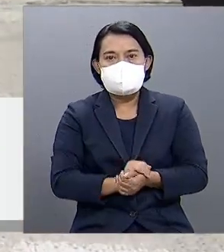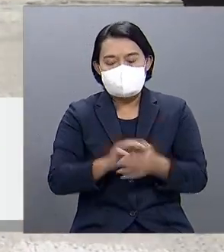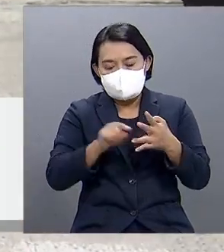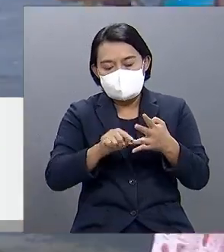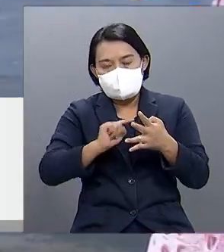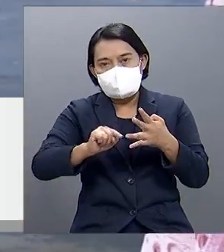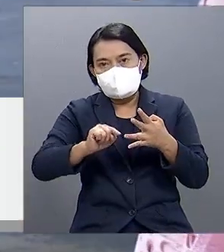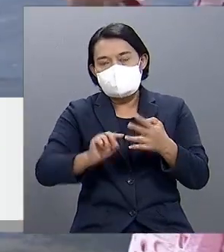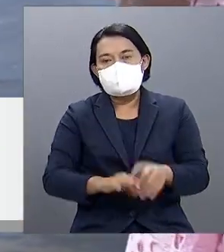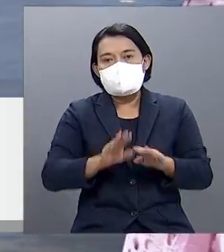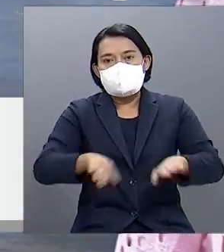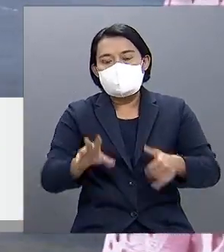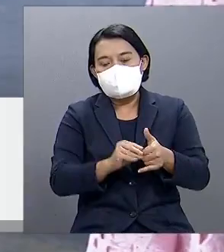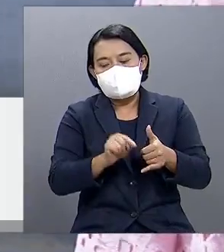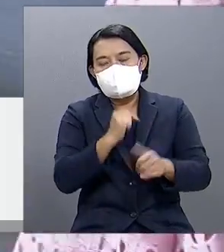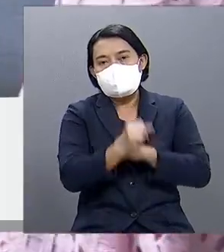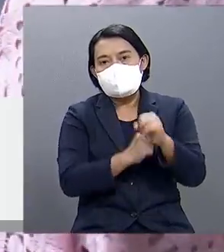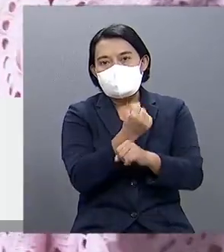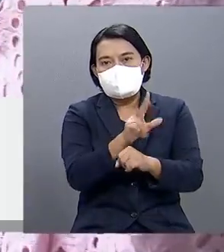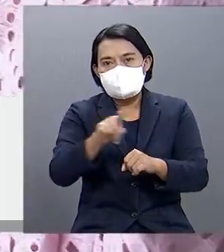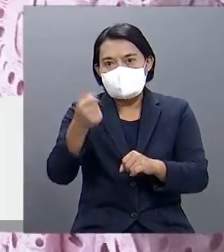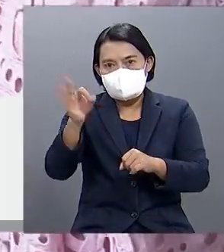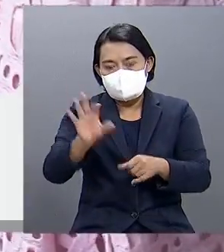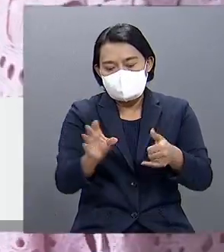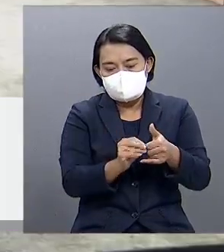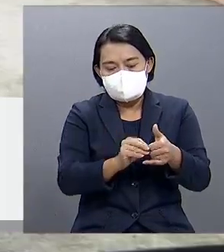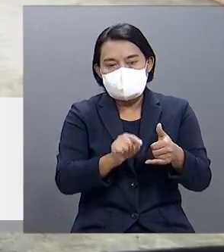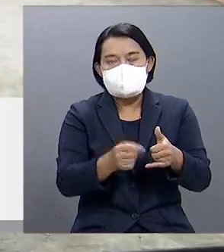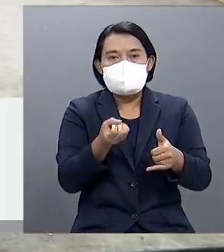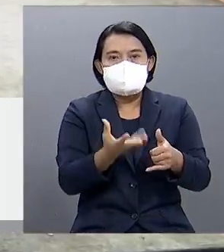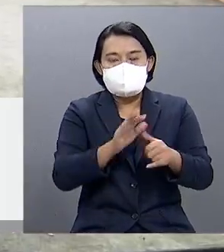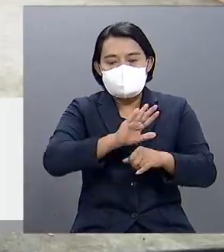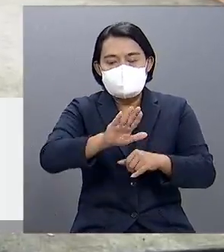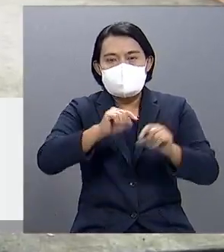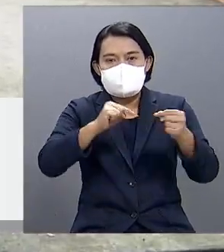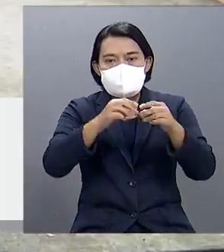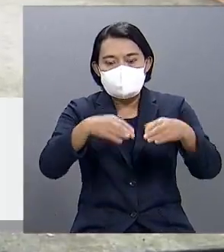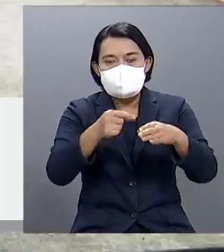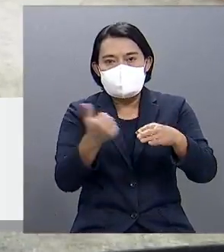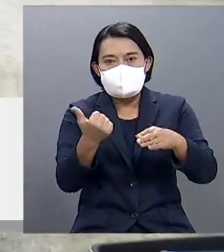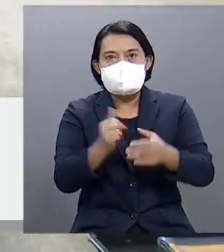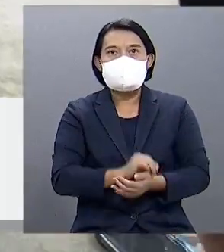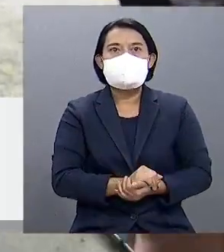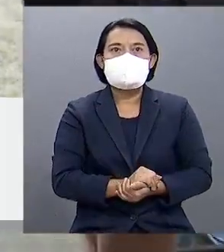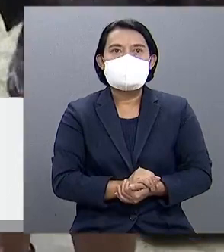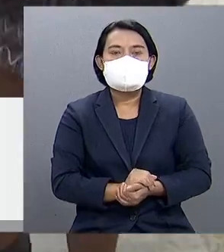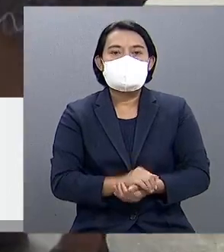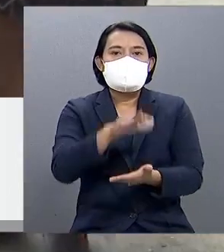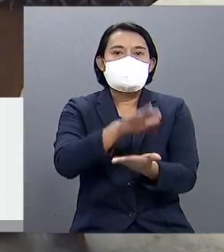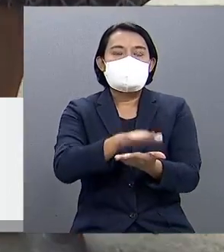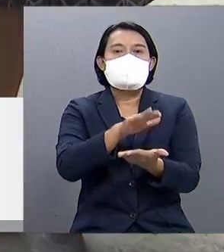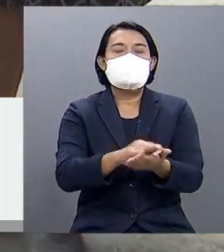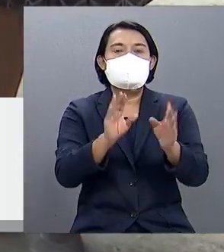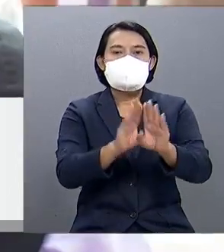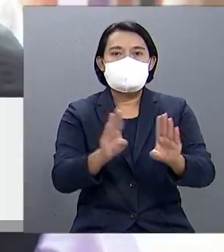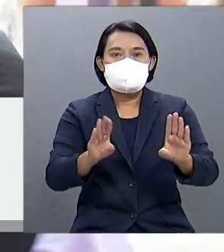อายุ 13-19 ปีมีอัตราติดเชื้อมากกว่าเด็กกลุ่มอื่นๆค่ะดังนั้นเมื่อโรงเรียนเปิดให้เด็กกลับมาเรียนในโรงเรียน